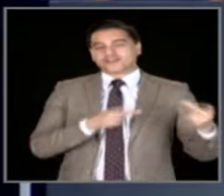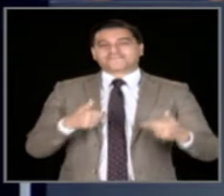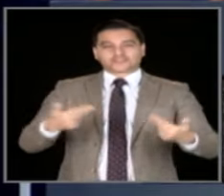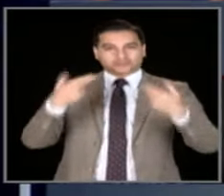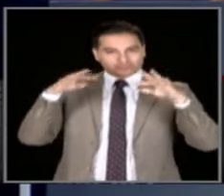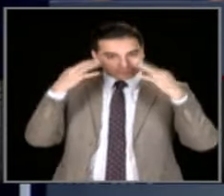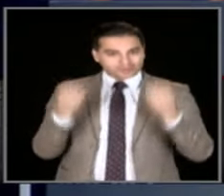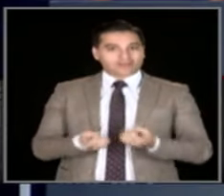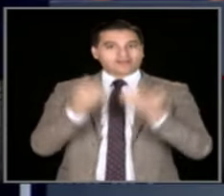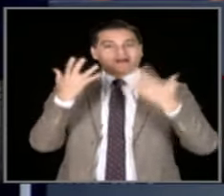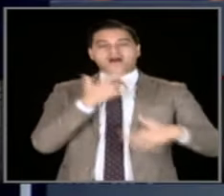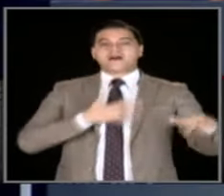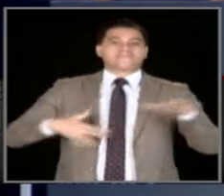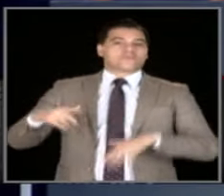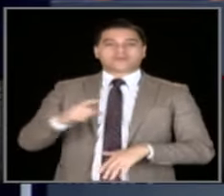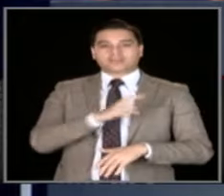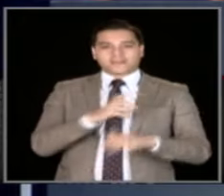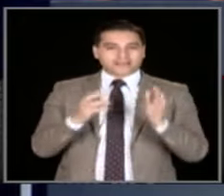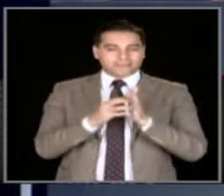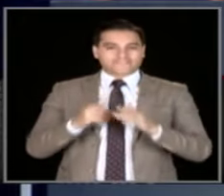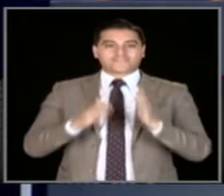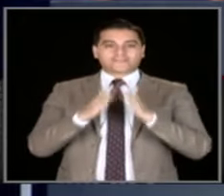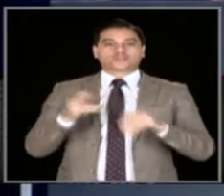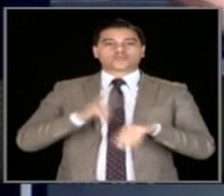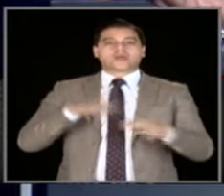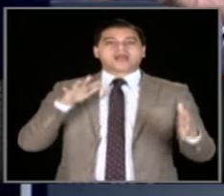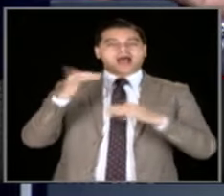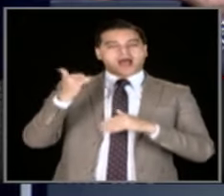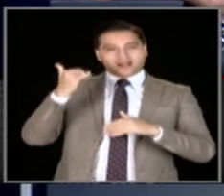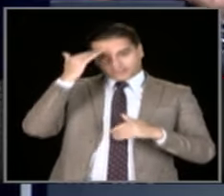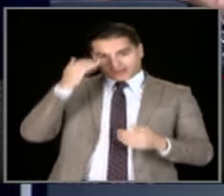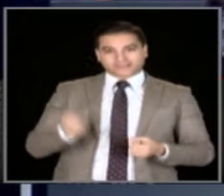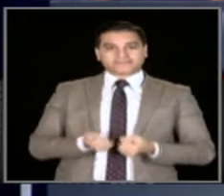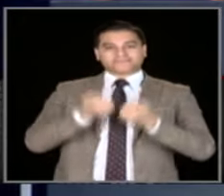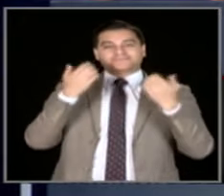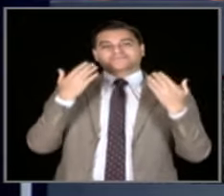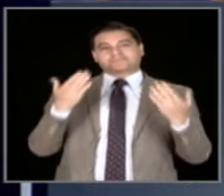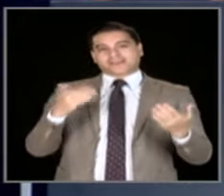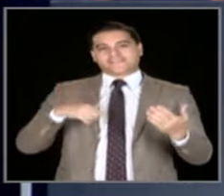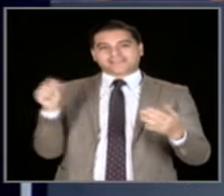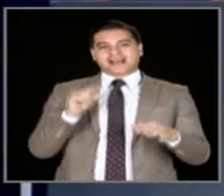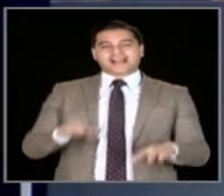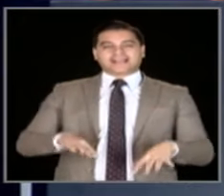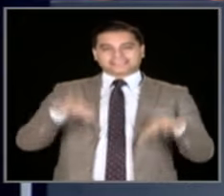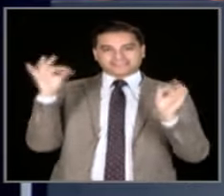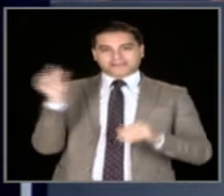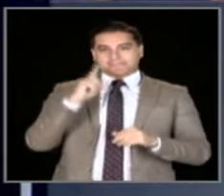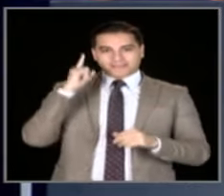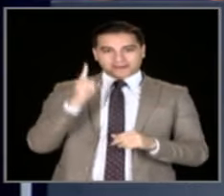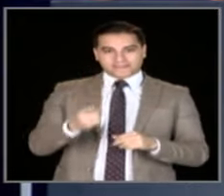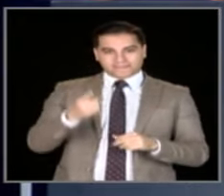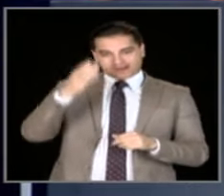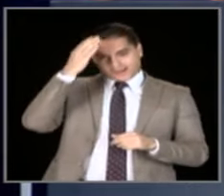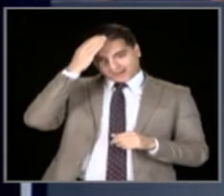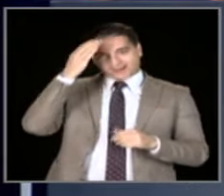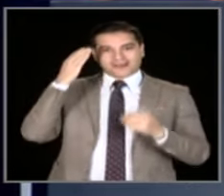جبنا في الاستوديو مشاهدينا الكرام وطلبة الجامعات في مصر والعالم العربي، اهلا ومرحبا بكم وحلقة جديدة